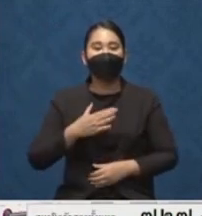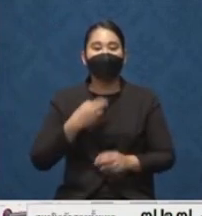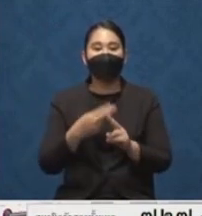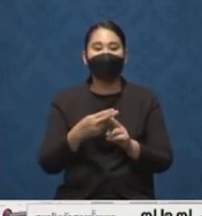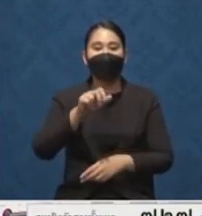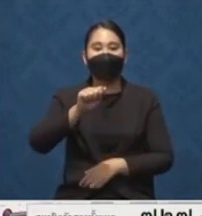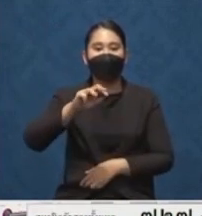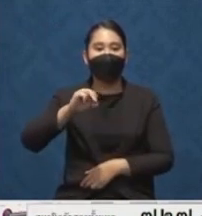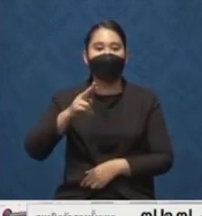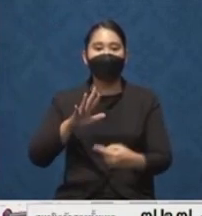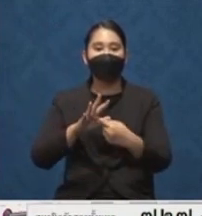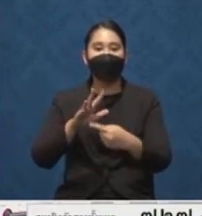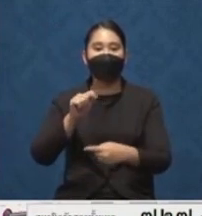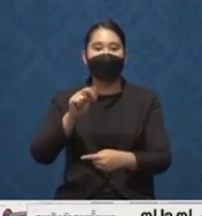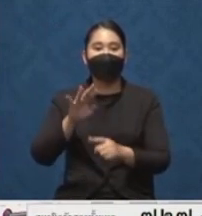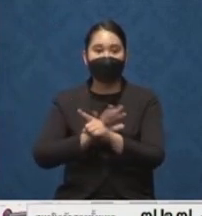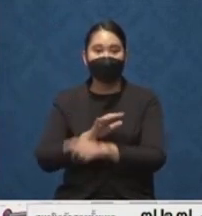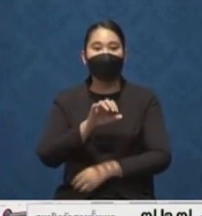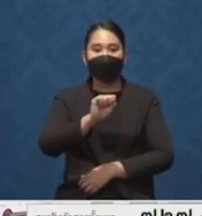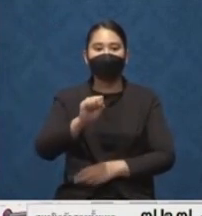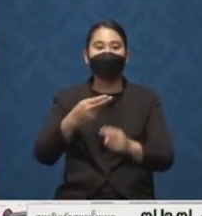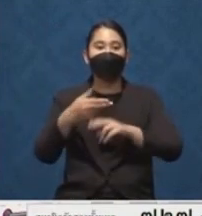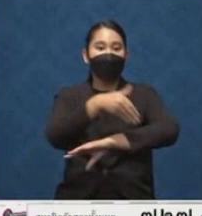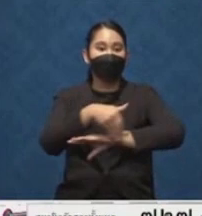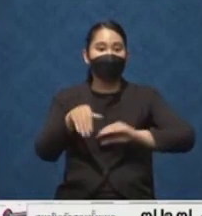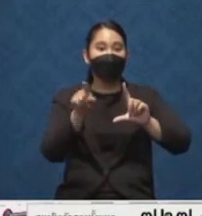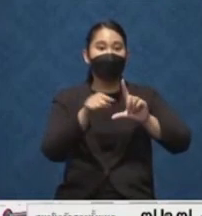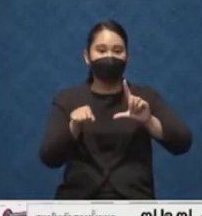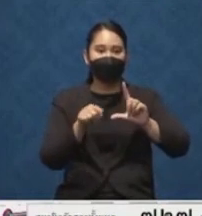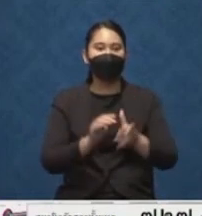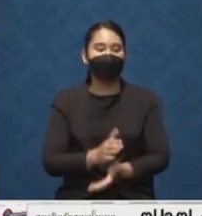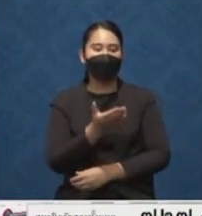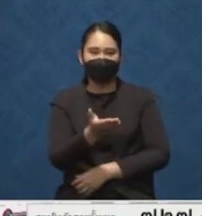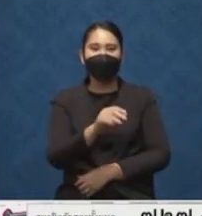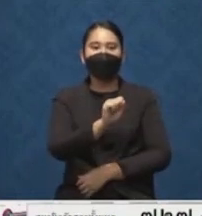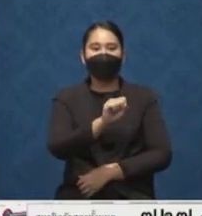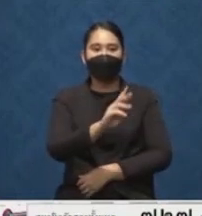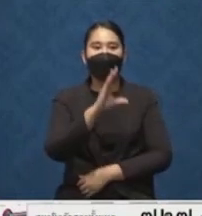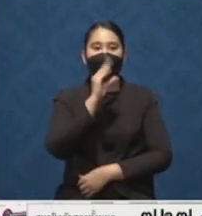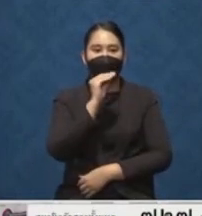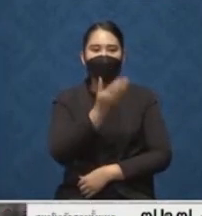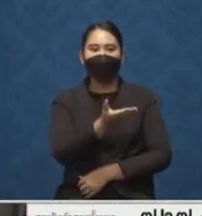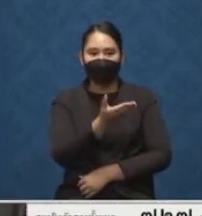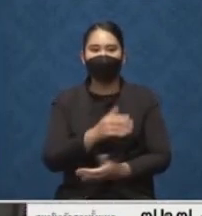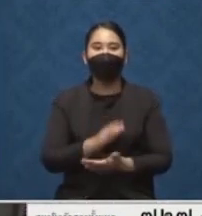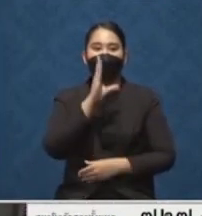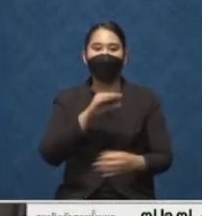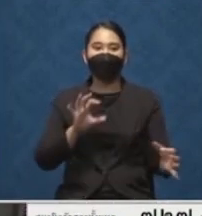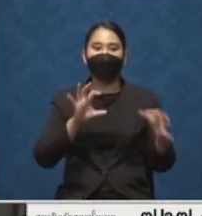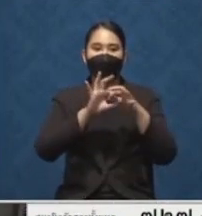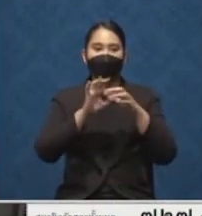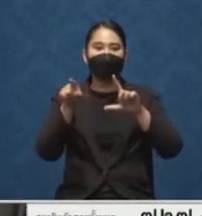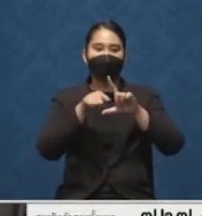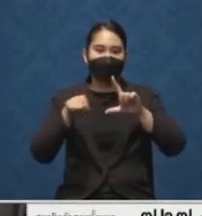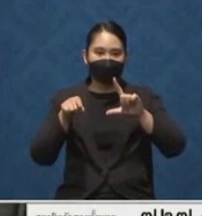ราโชคประมิตรกุลผู้แทนราษฎรบัญชีรายชื่อพรรคก้าวไกลค่ะท่านสวที่กำลังอภิปรายอยู่นี้นะคะกำลังพูดพาดพิงพรรคก้าว